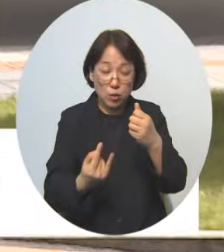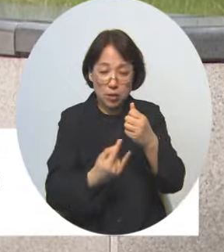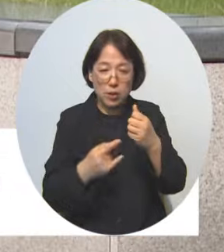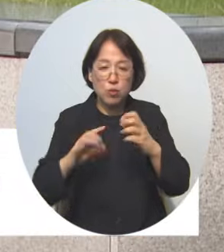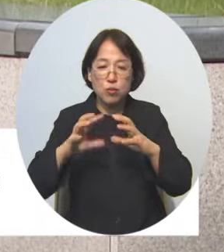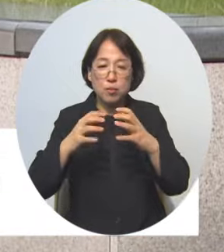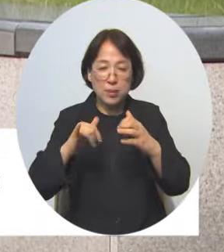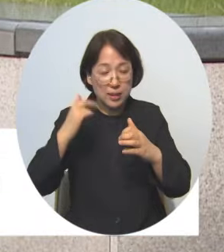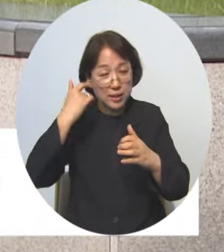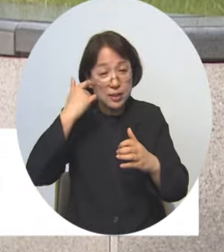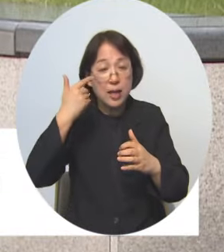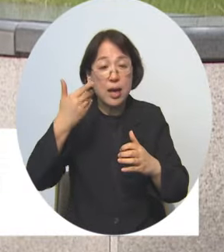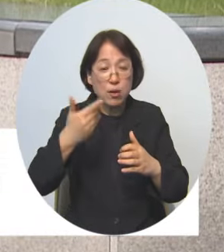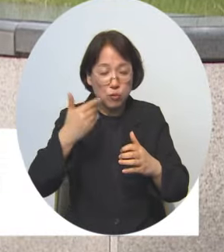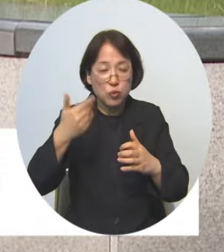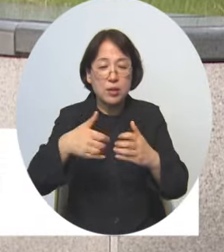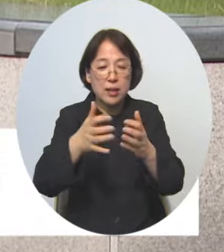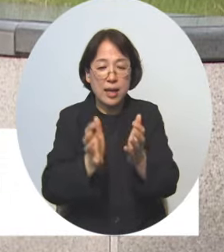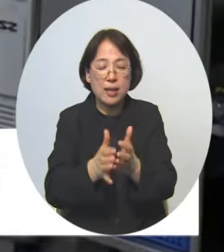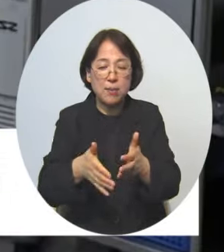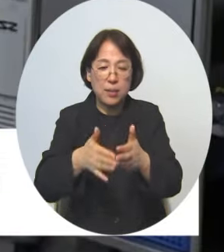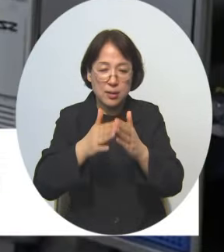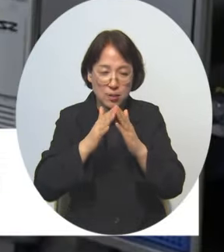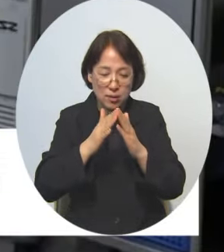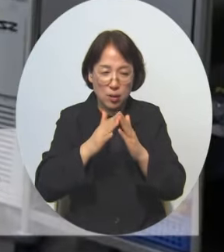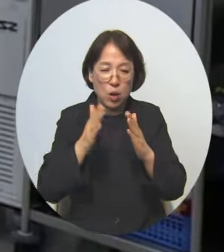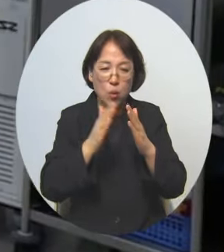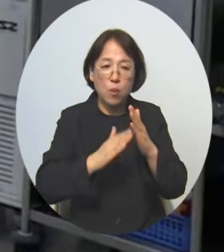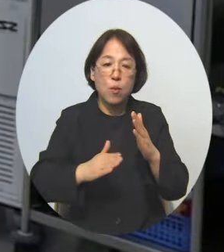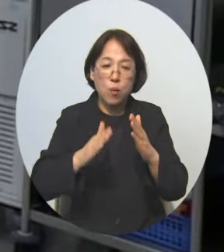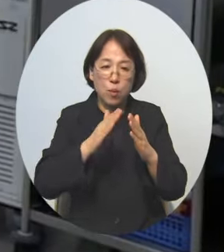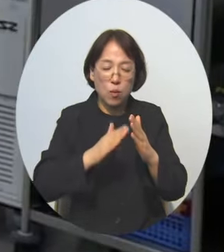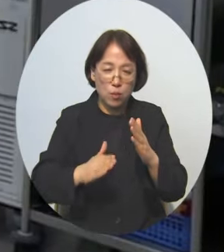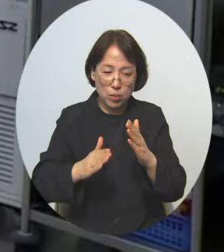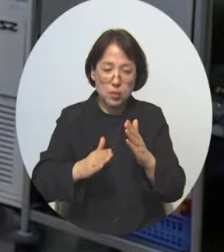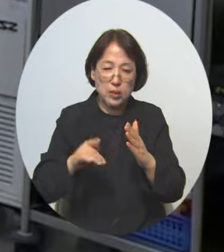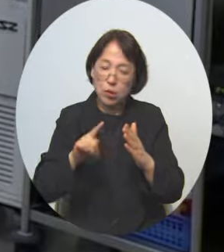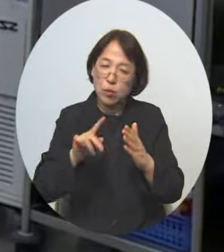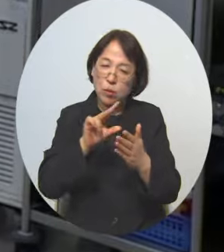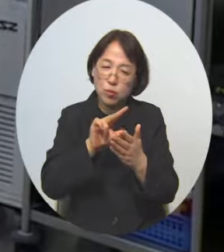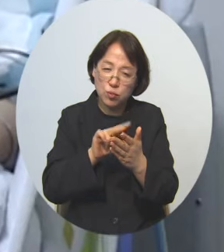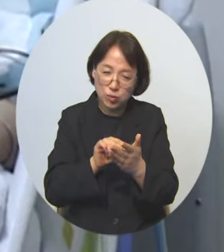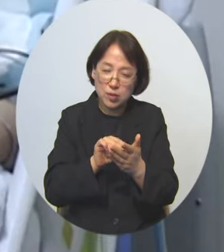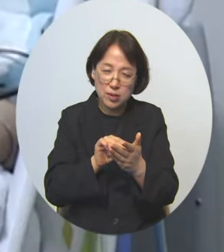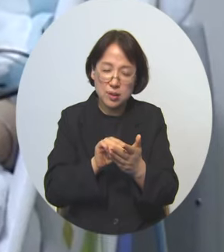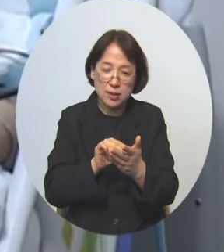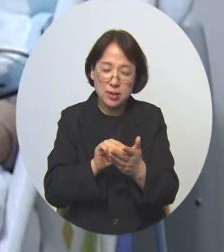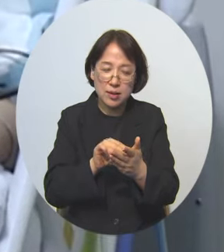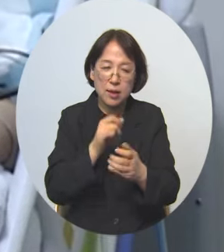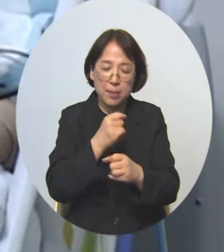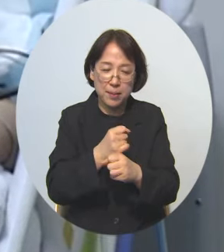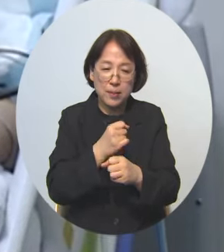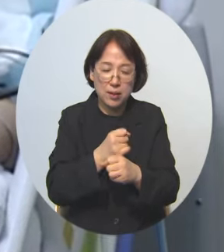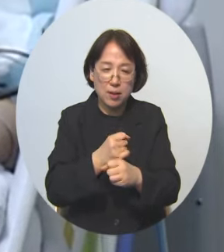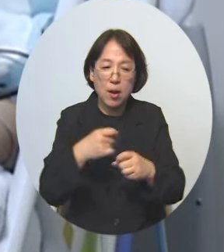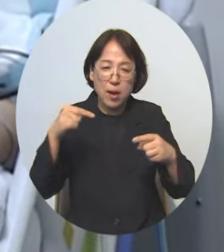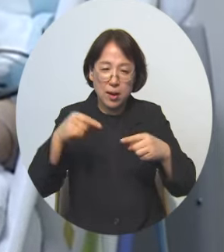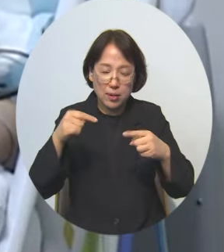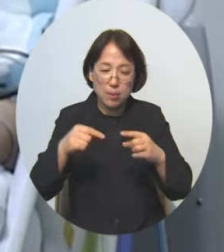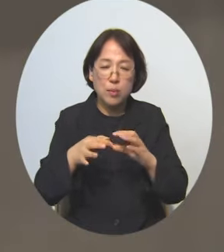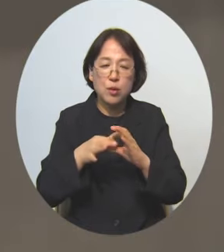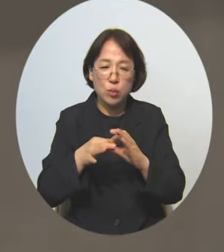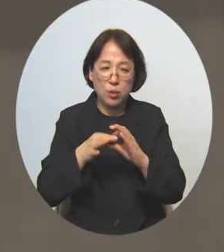구성해 의료개혁 과제를 발굴하고 공식 의제화에 나서는 한편 현장 의료진과 의대 교수 등과도 간담회를